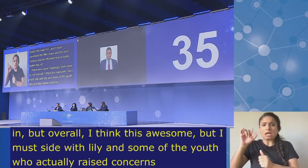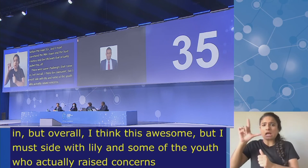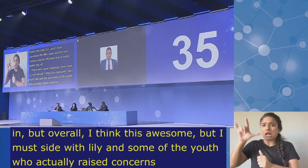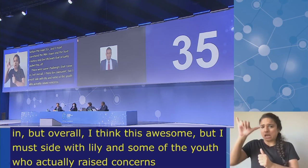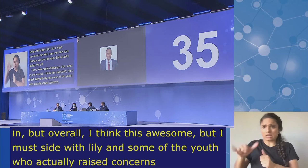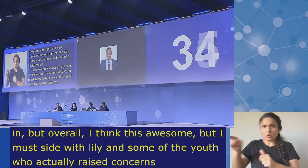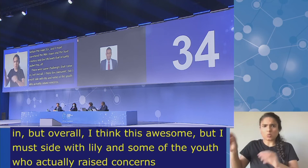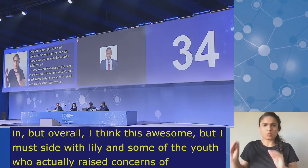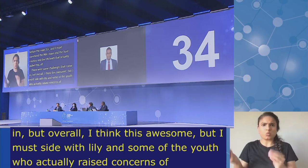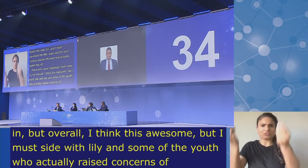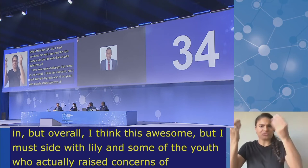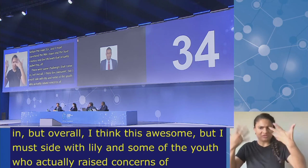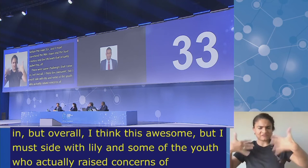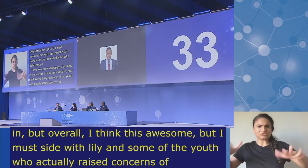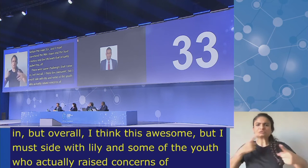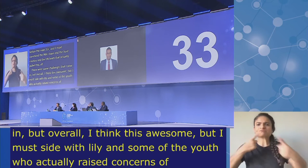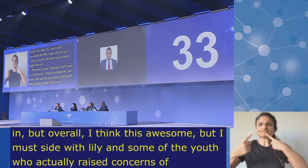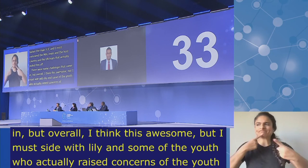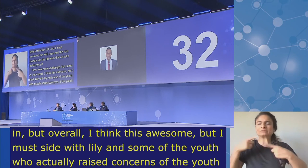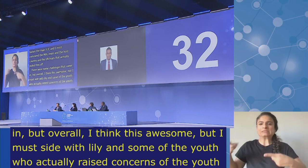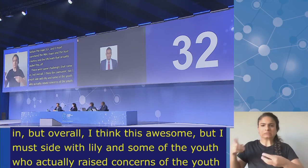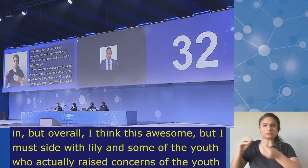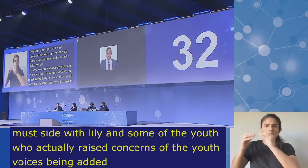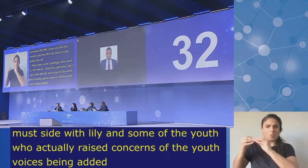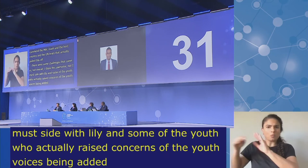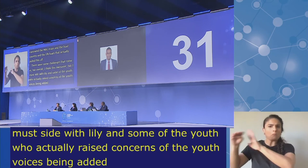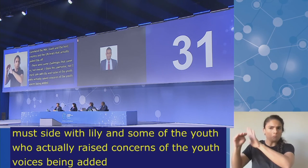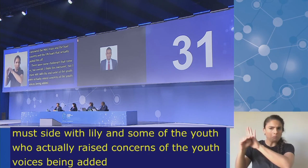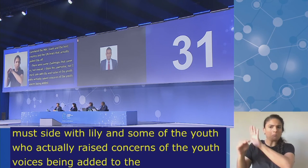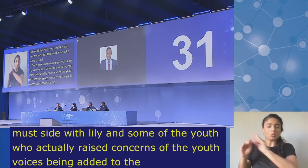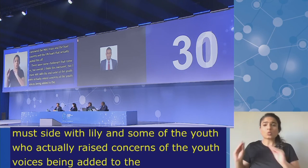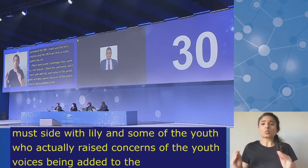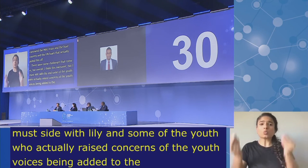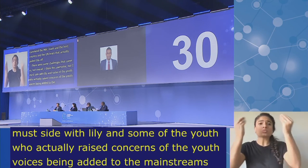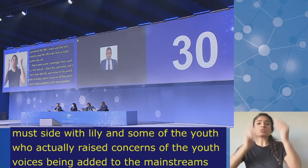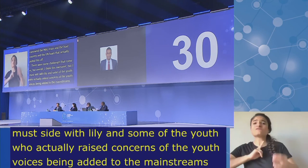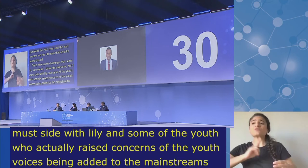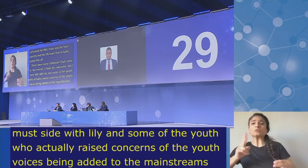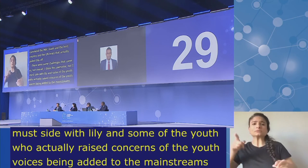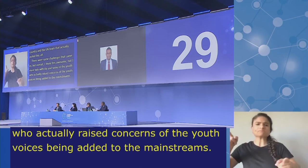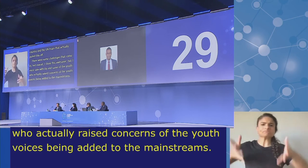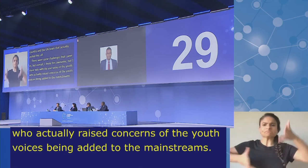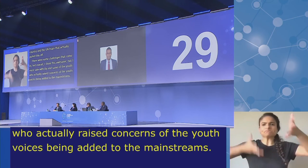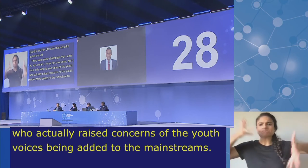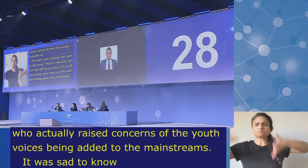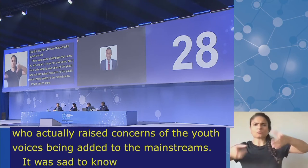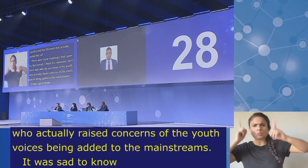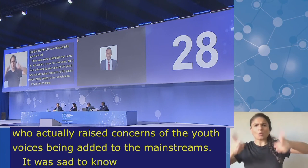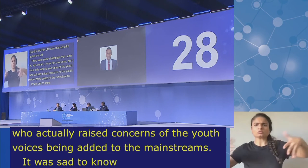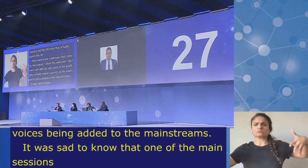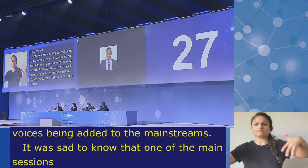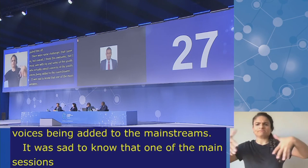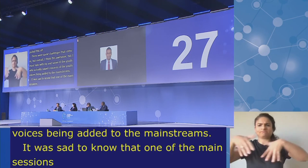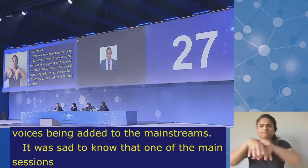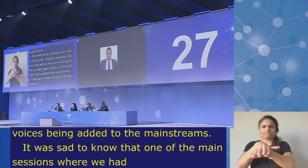есть некоторые вызовы или проблемы, связанные с тем, что голоса молодежи, может быть, не